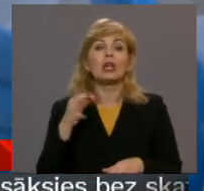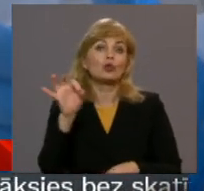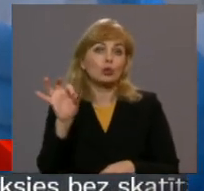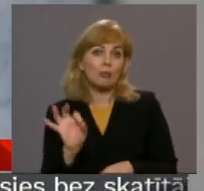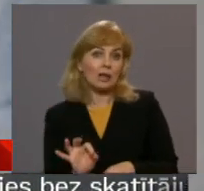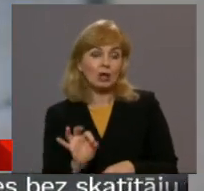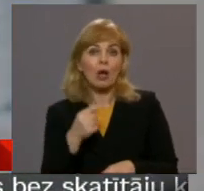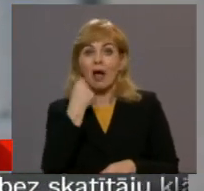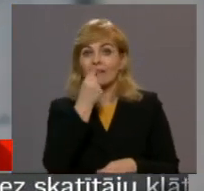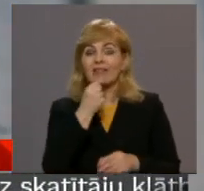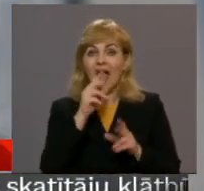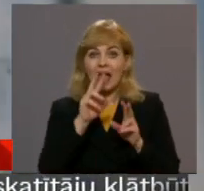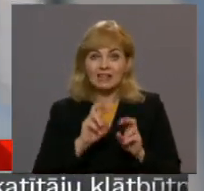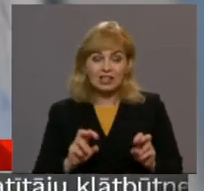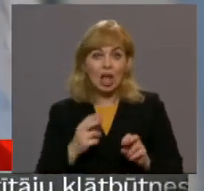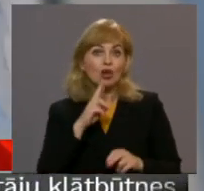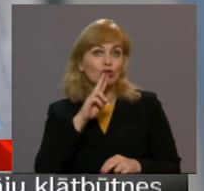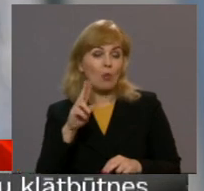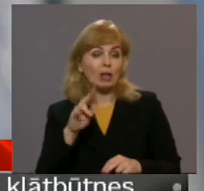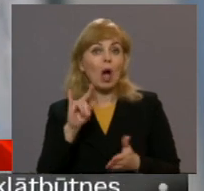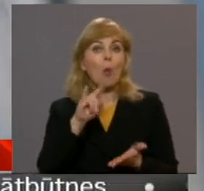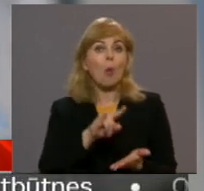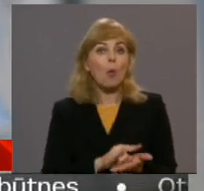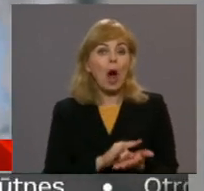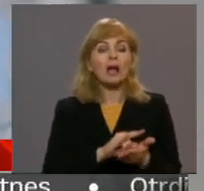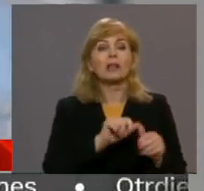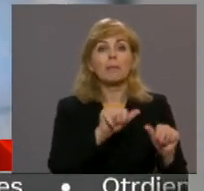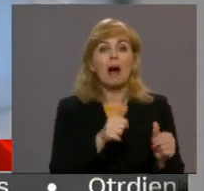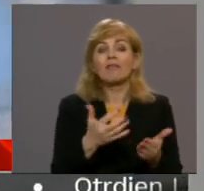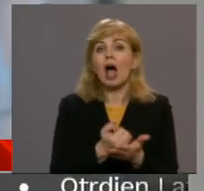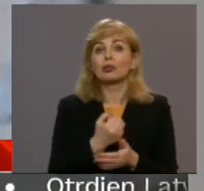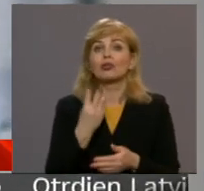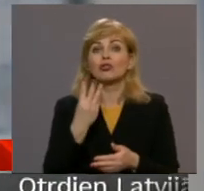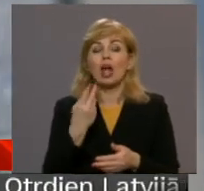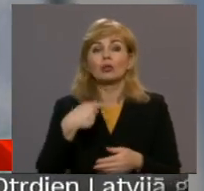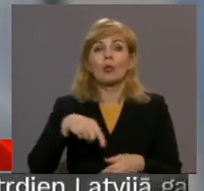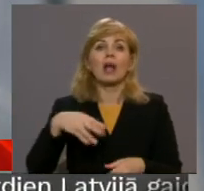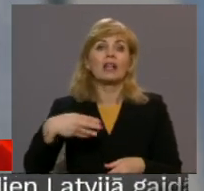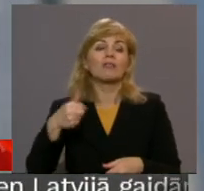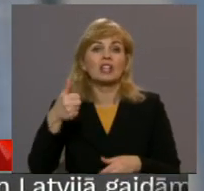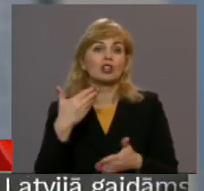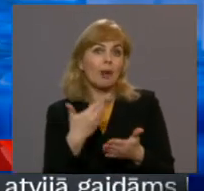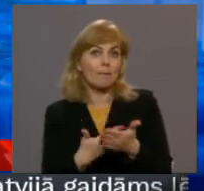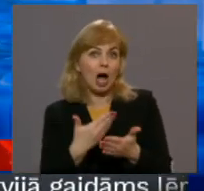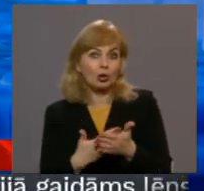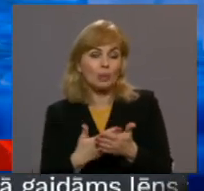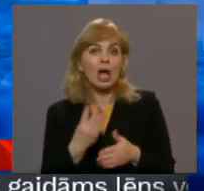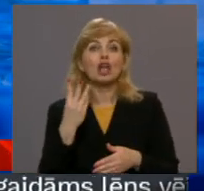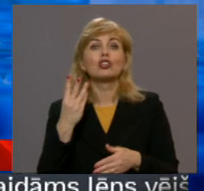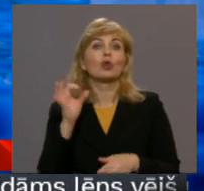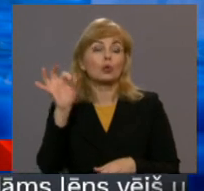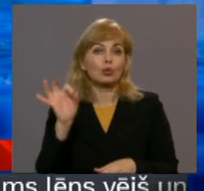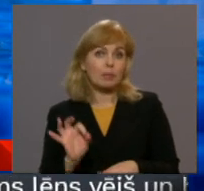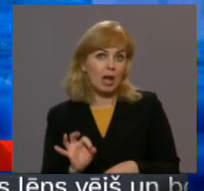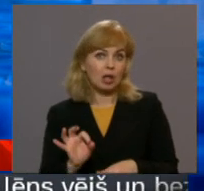1,5% testu. Savukārt šonedēļ Ugandas paveidu atklāja jau 4 no 96 paraugiem, jeb